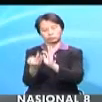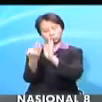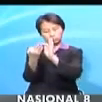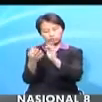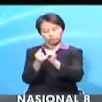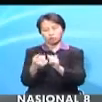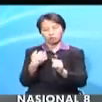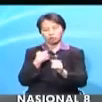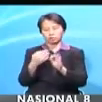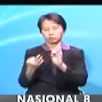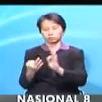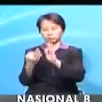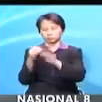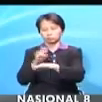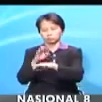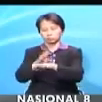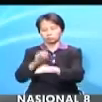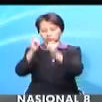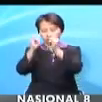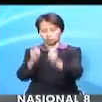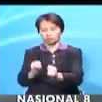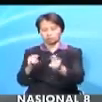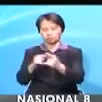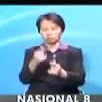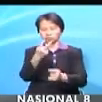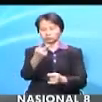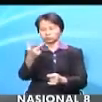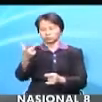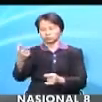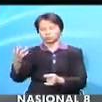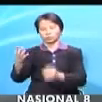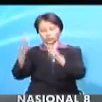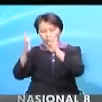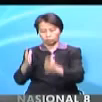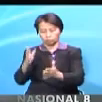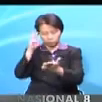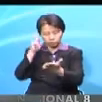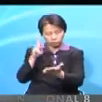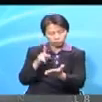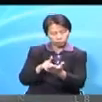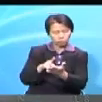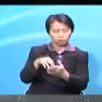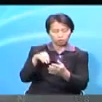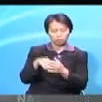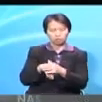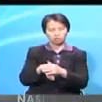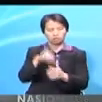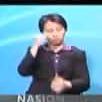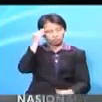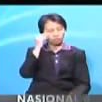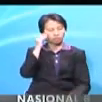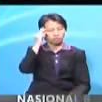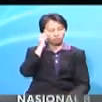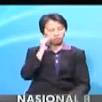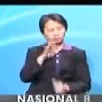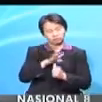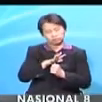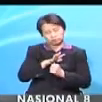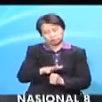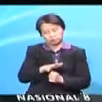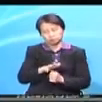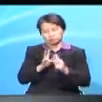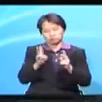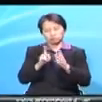dan juga pertemuan kaoslin secara individu kepada 23 yang dikenal pasti dalam mengalami tekanan yang